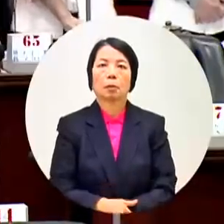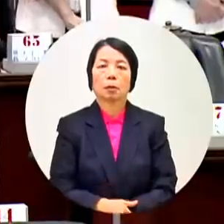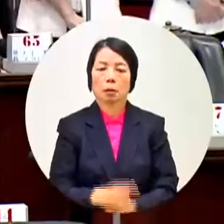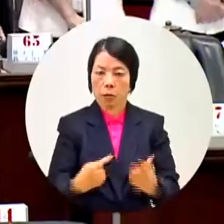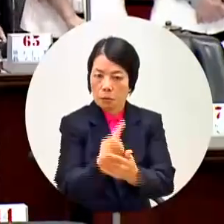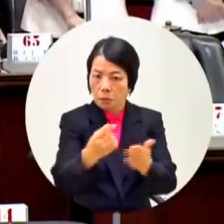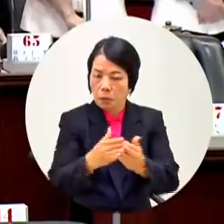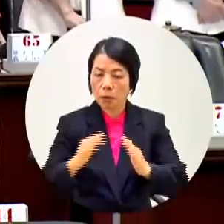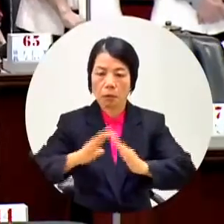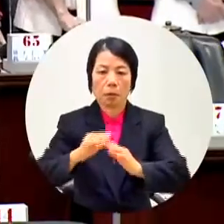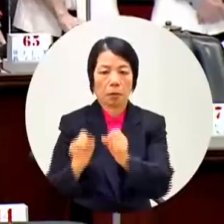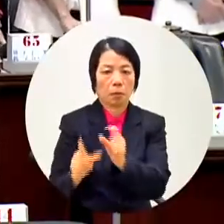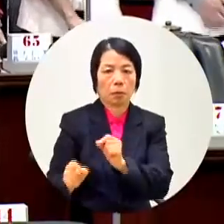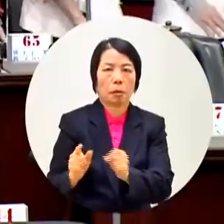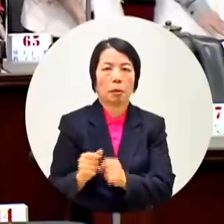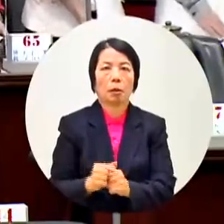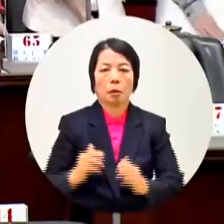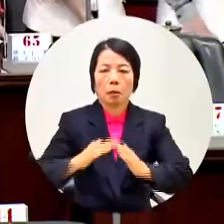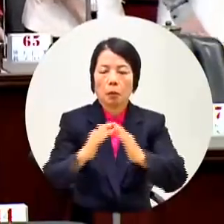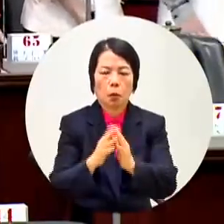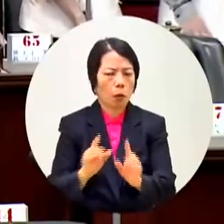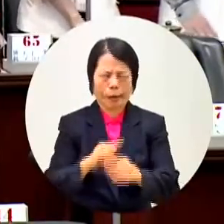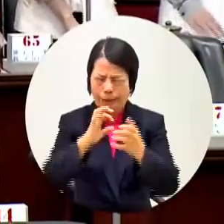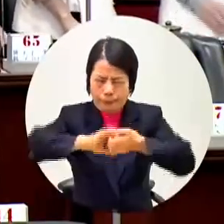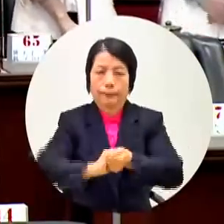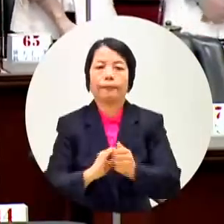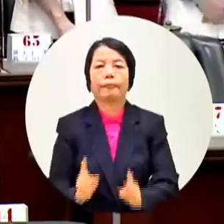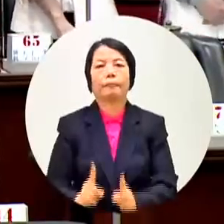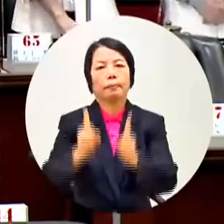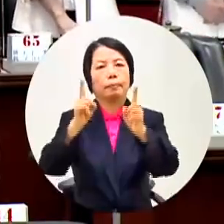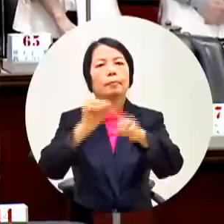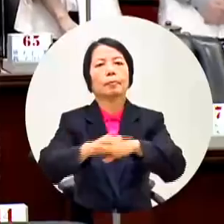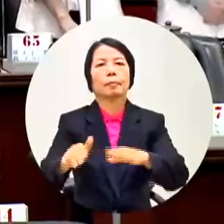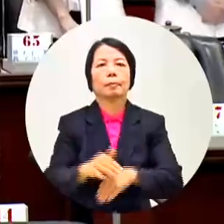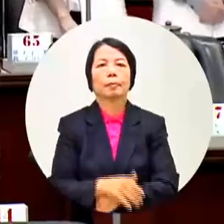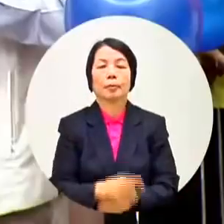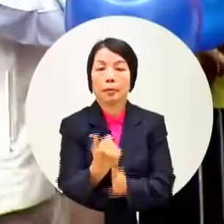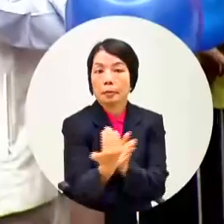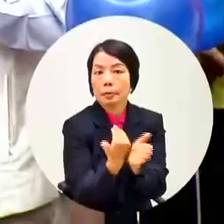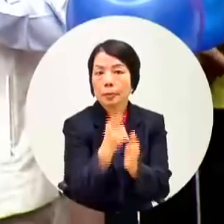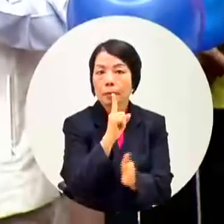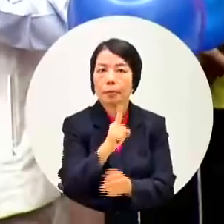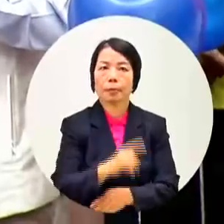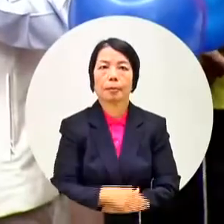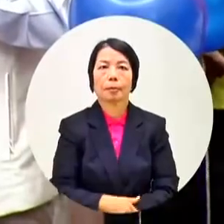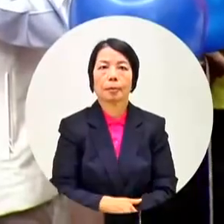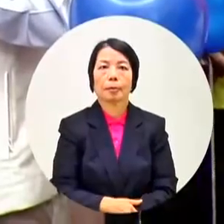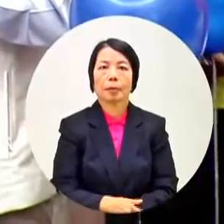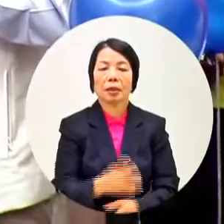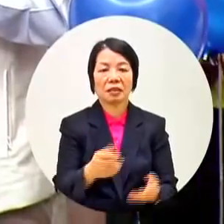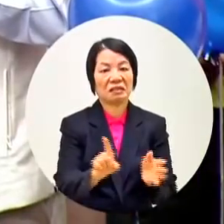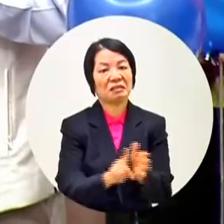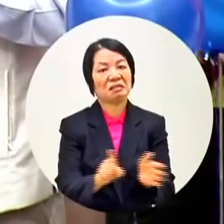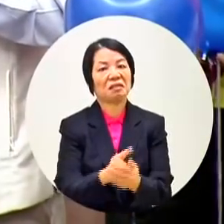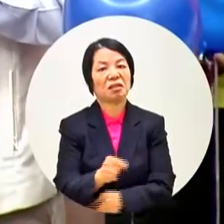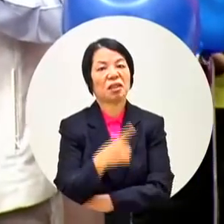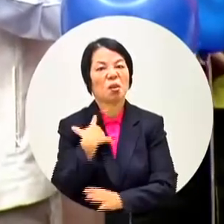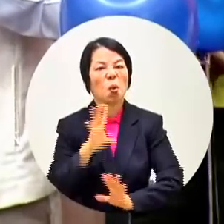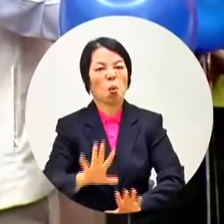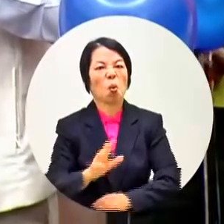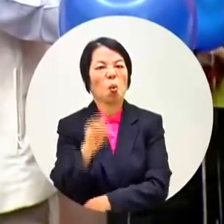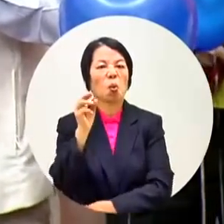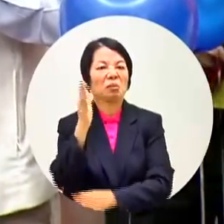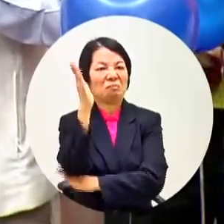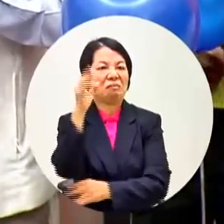炒高了嘛。所以讲，你到那讲诶，你先就住你头前，后边再给你收买。所